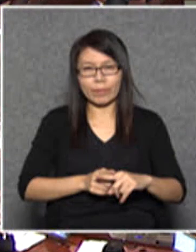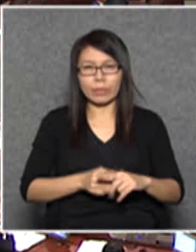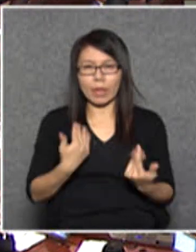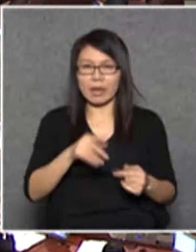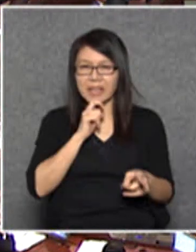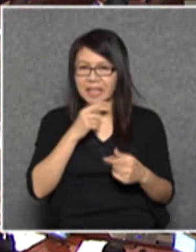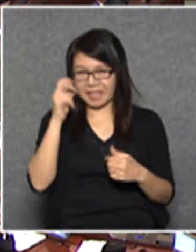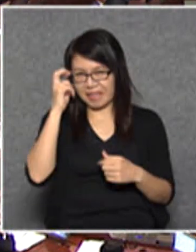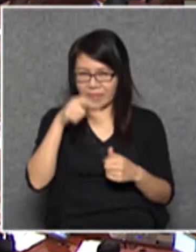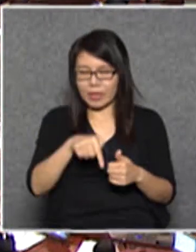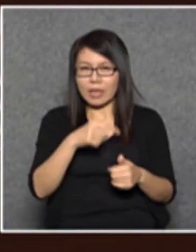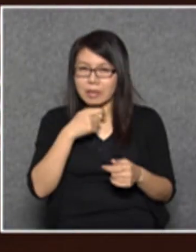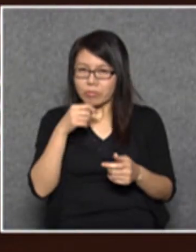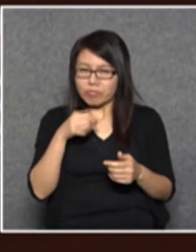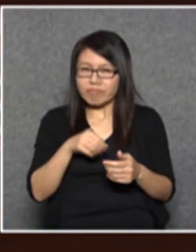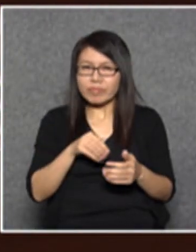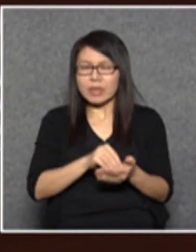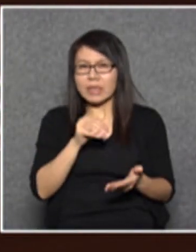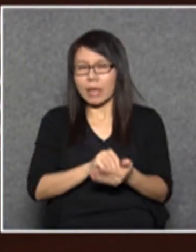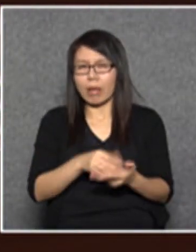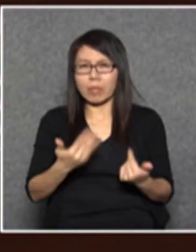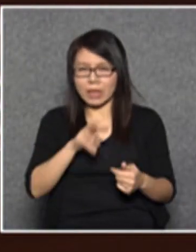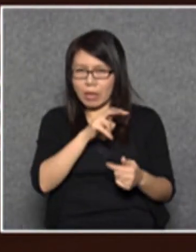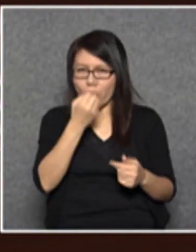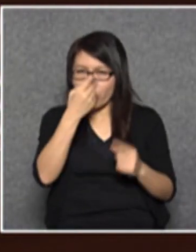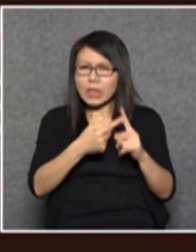計。但係我亦都希望市民睇清楚呢個情況，因為今日咧